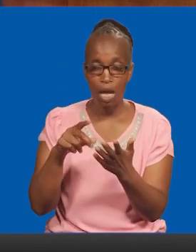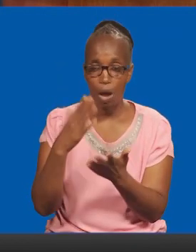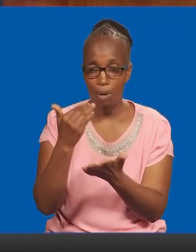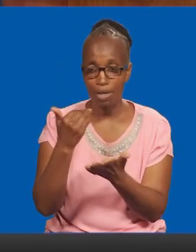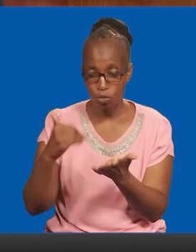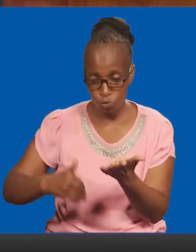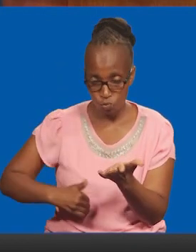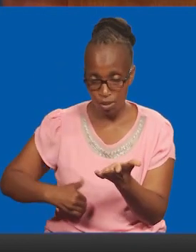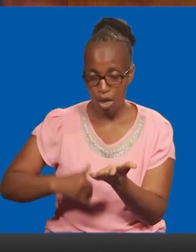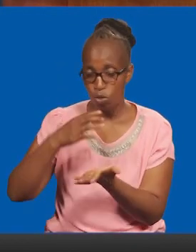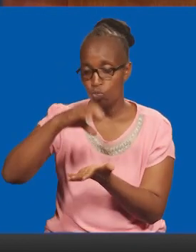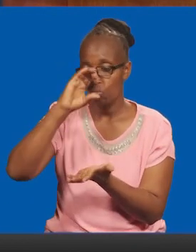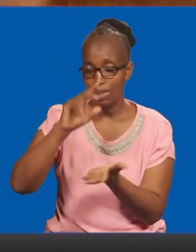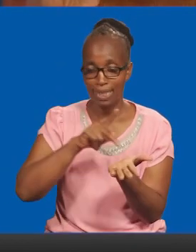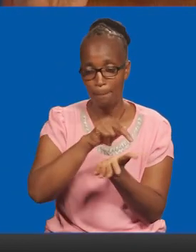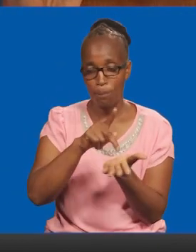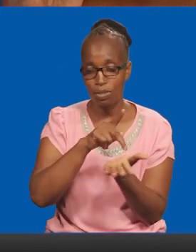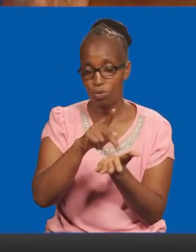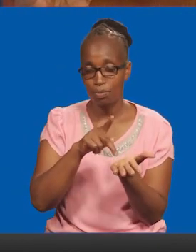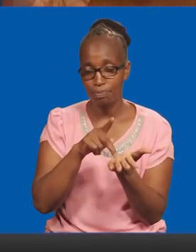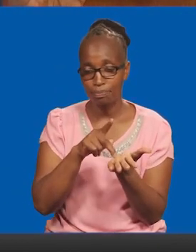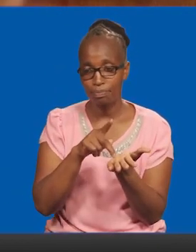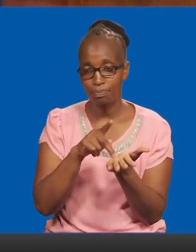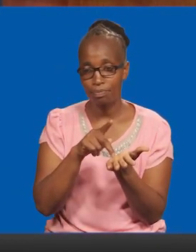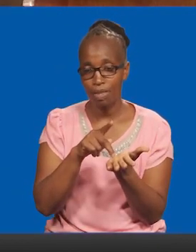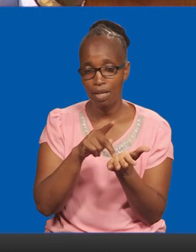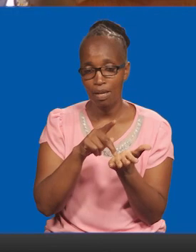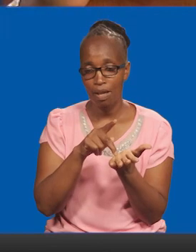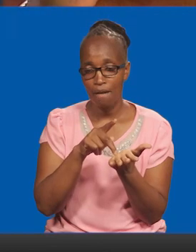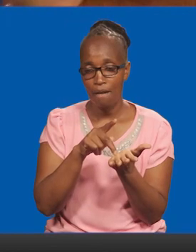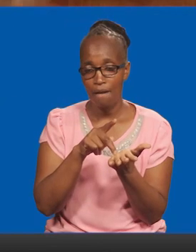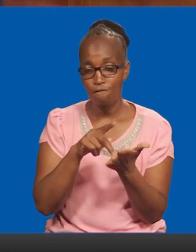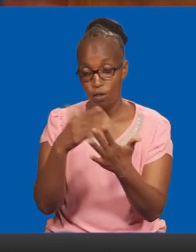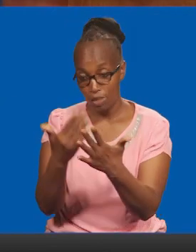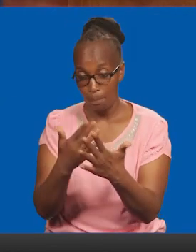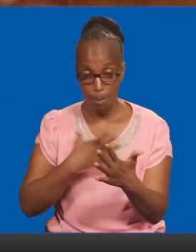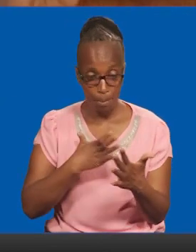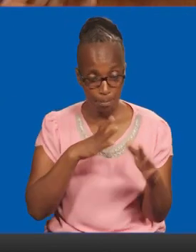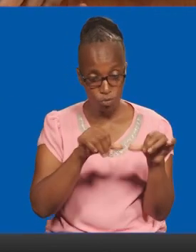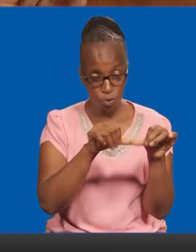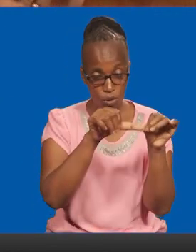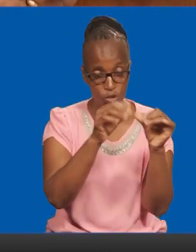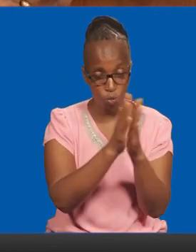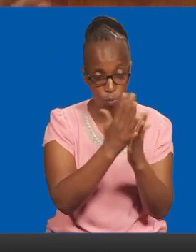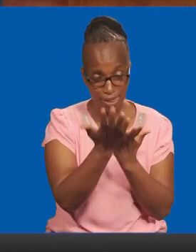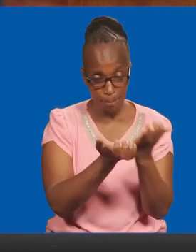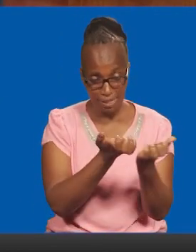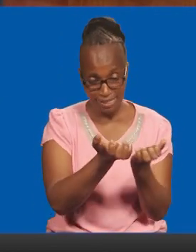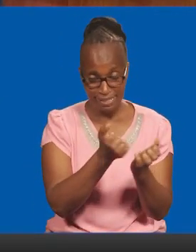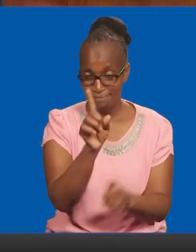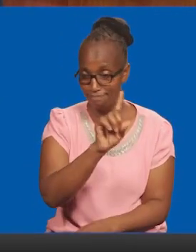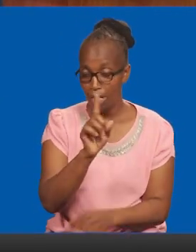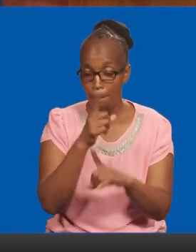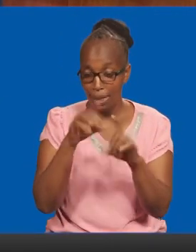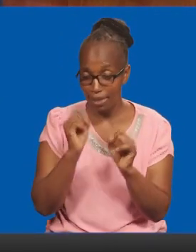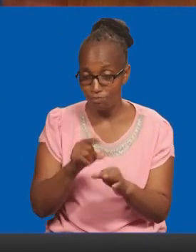hapana. Wezi kuhusia watoto wetu sumu ati tukubalie ufanye biashara. Hapo hatuwezi elewana. Lakini